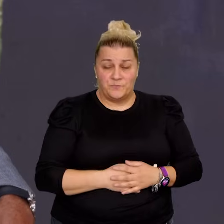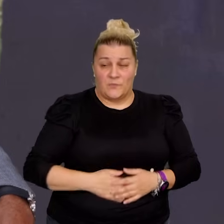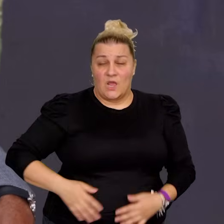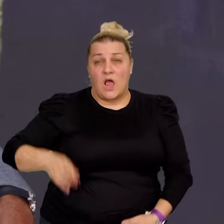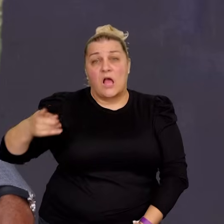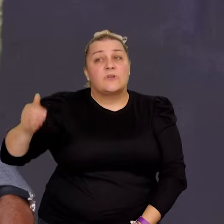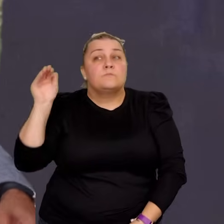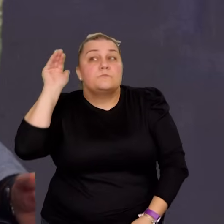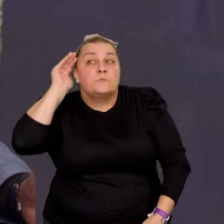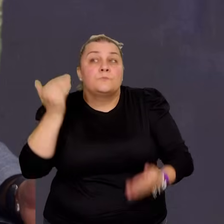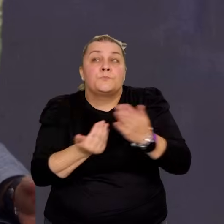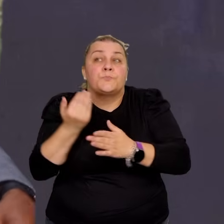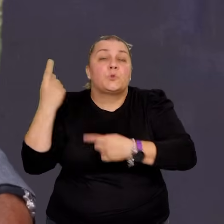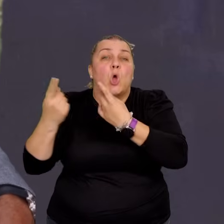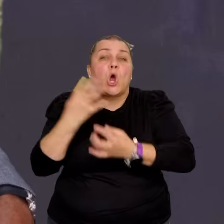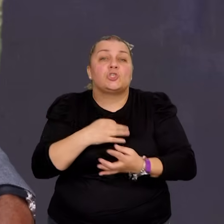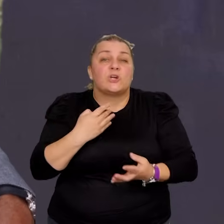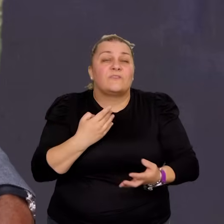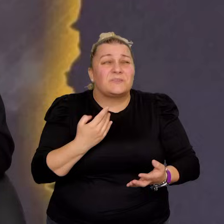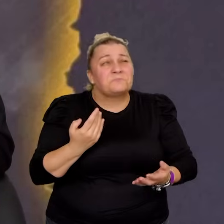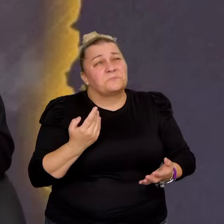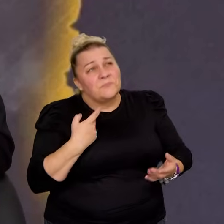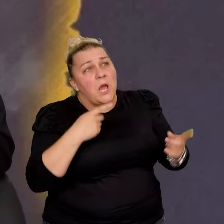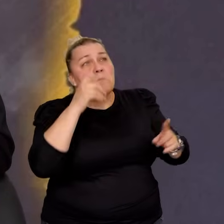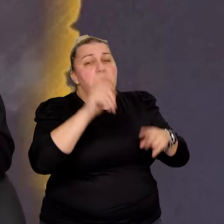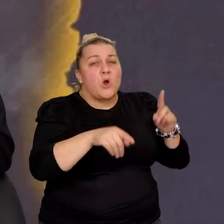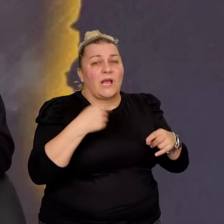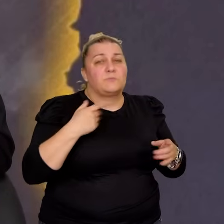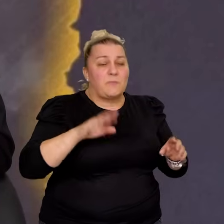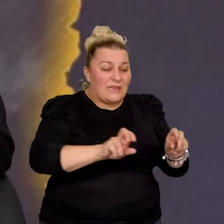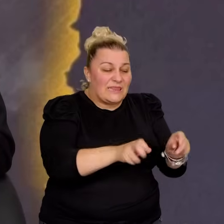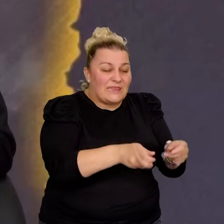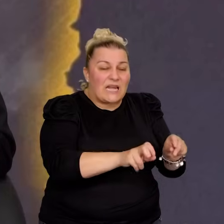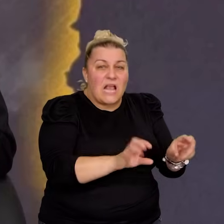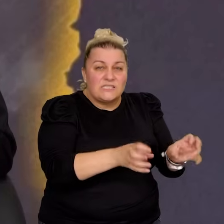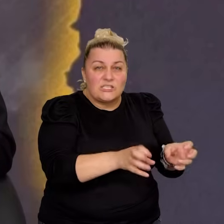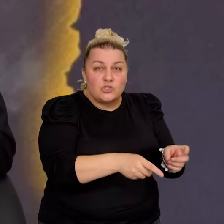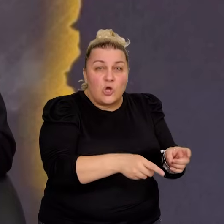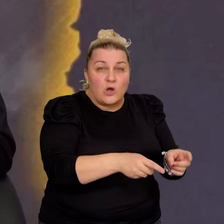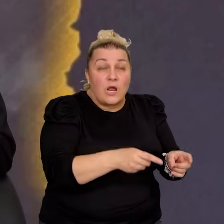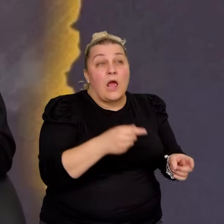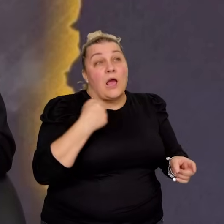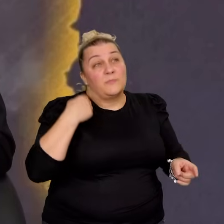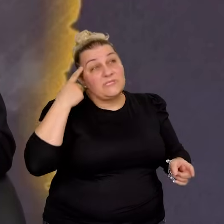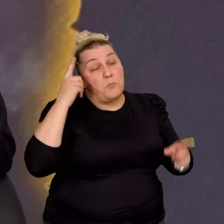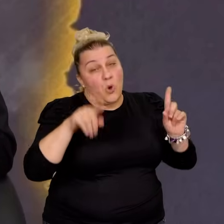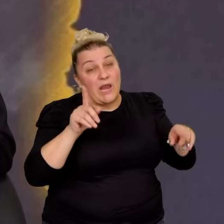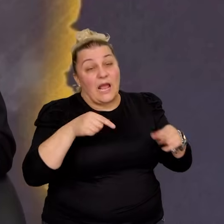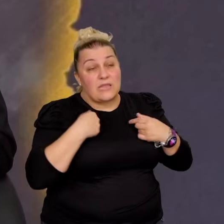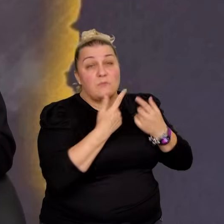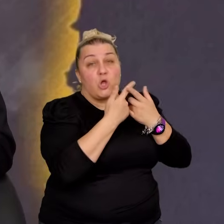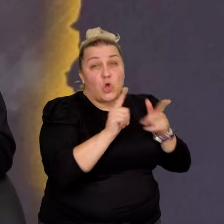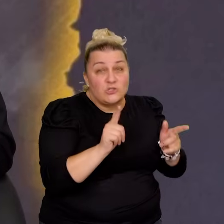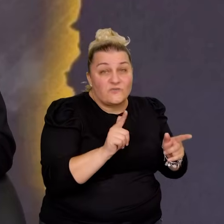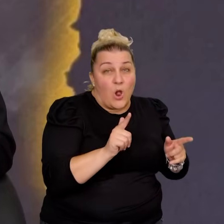se događa dalje u Hrvatskoj? Ma imali smo nekad tranzistor, pa onda nam, imam osjećaj kao da su nam namjerno i dopuštali, jer je